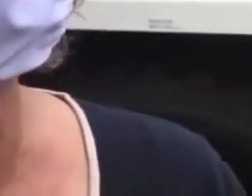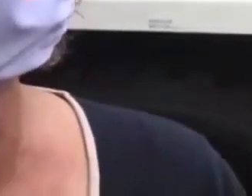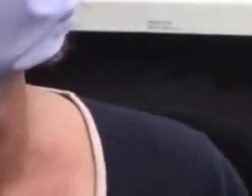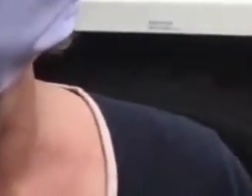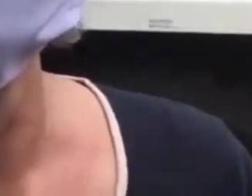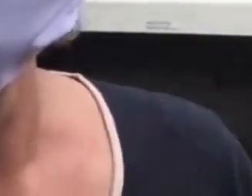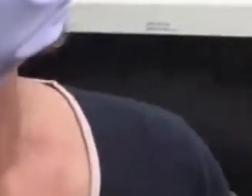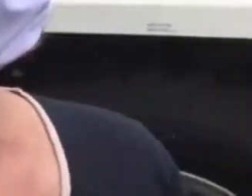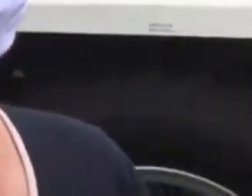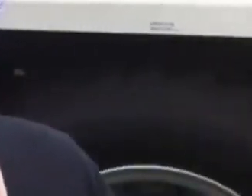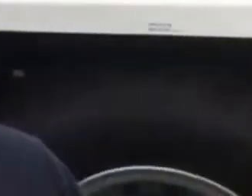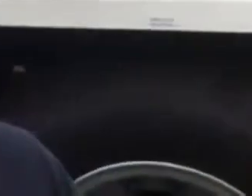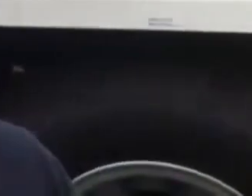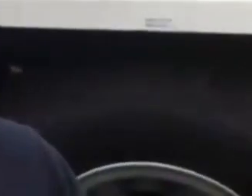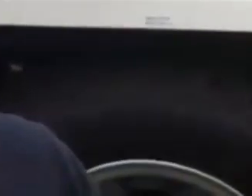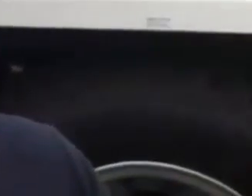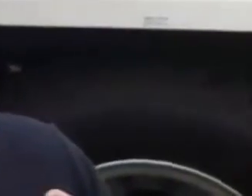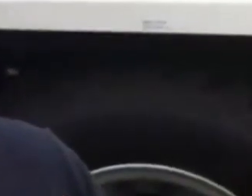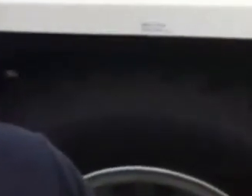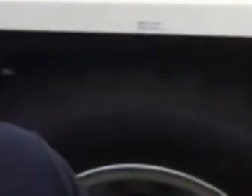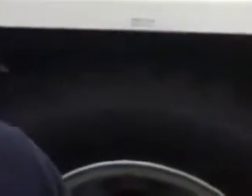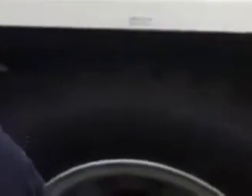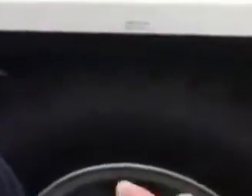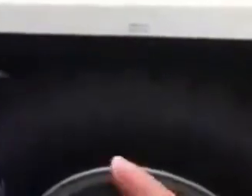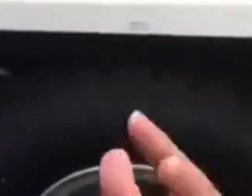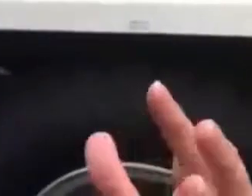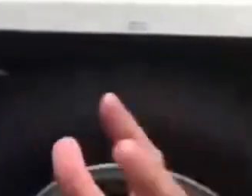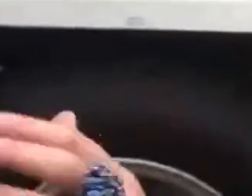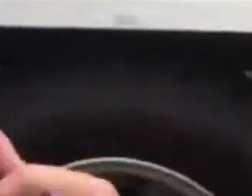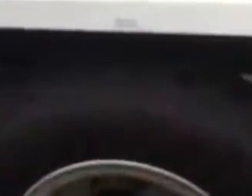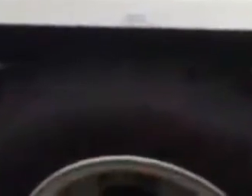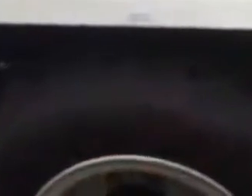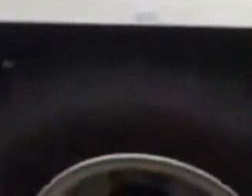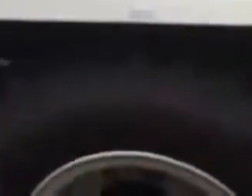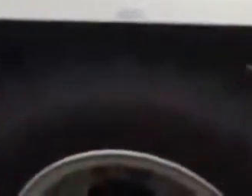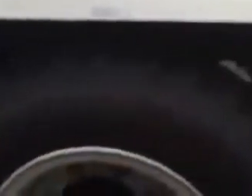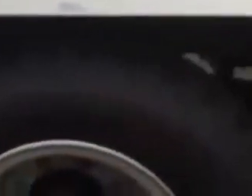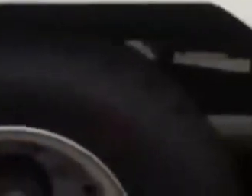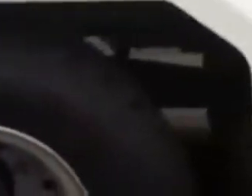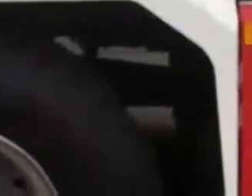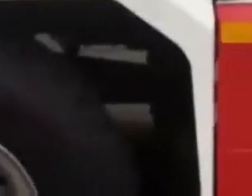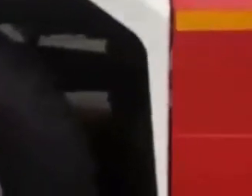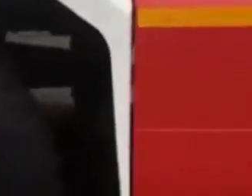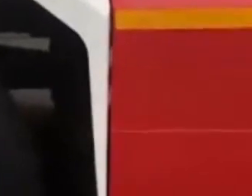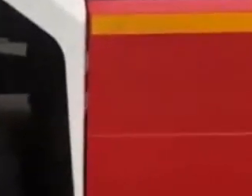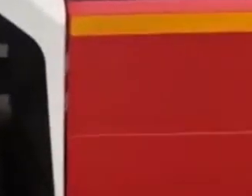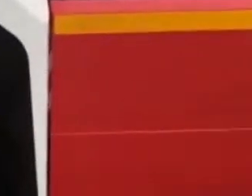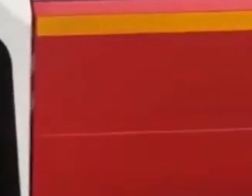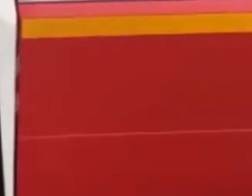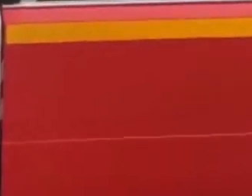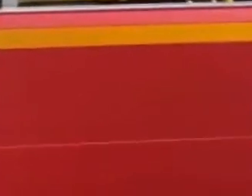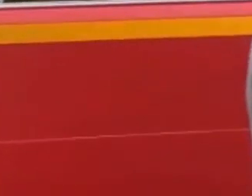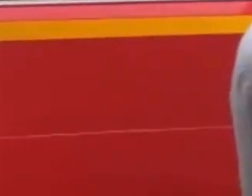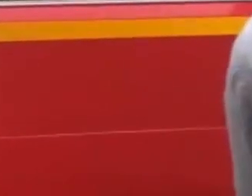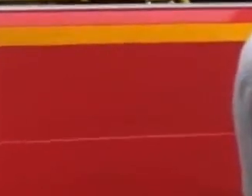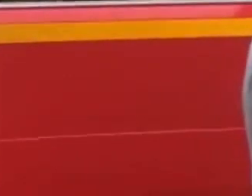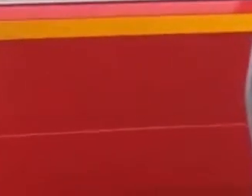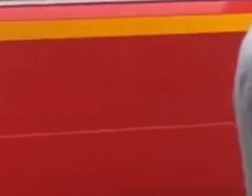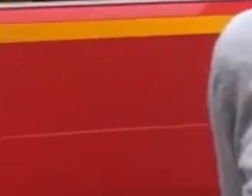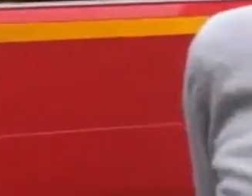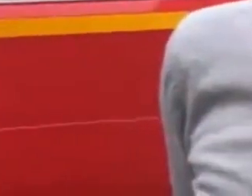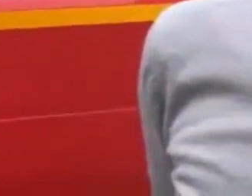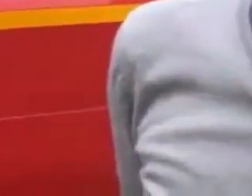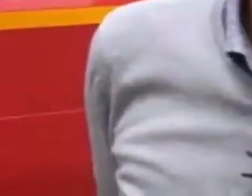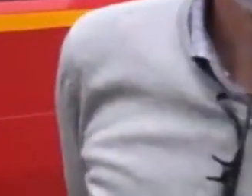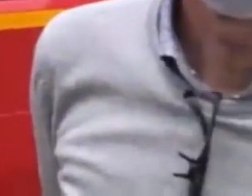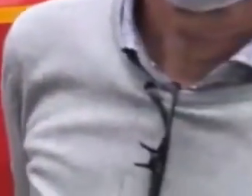an Arbeiten? Und das, was hier also besonders großartig in meinem Rücken steht, das ist ein